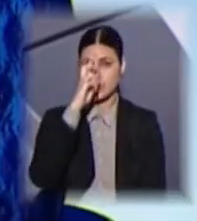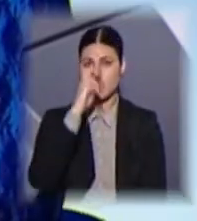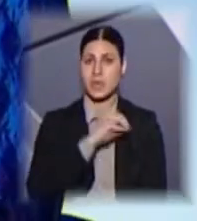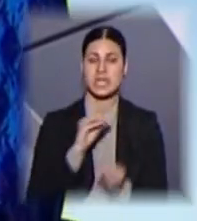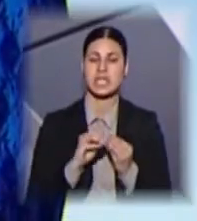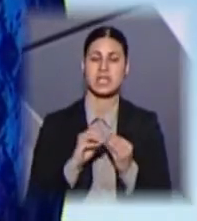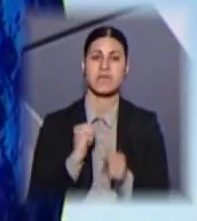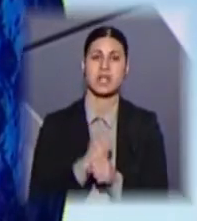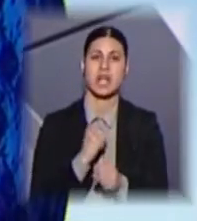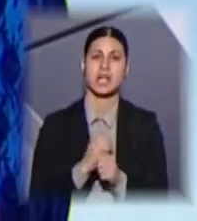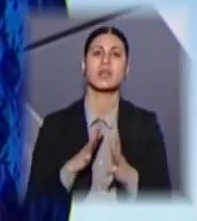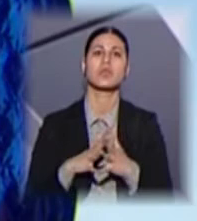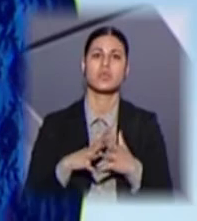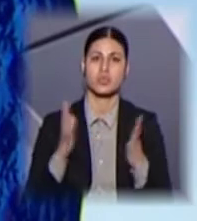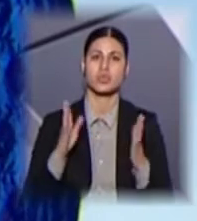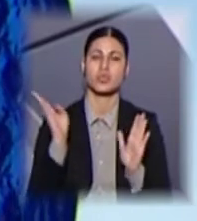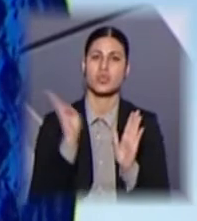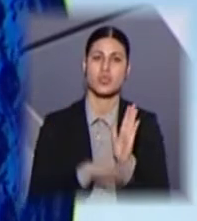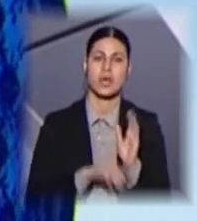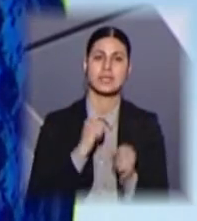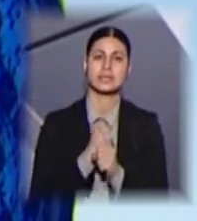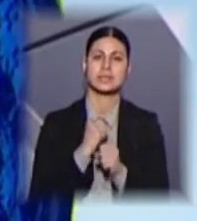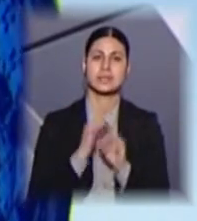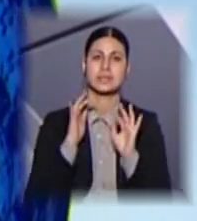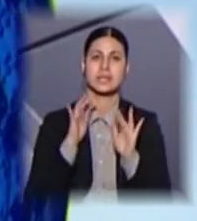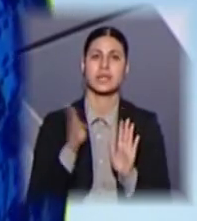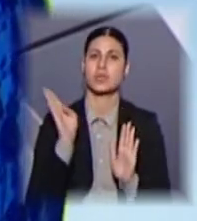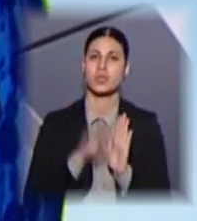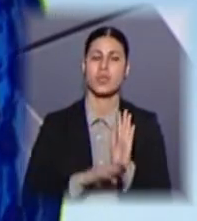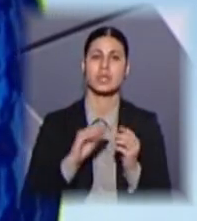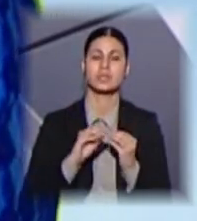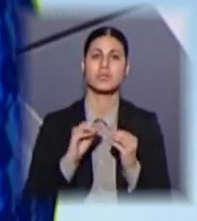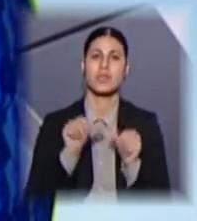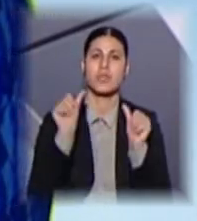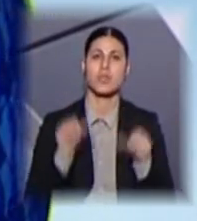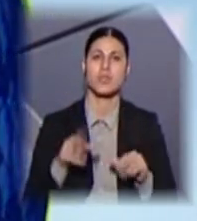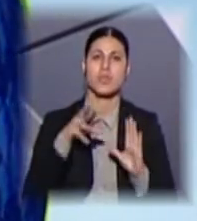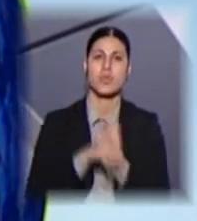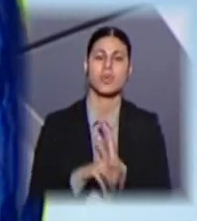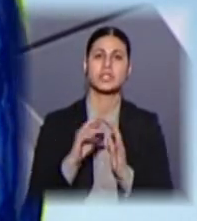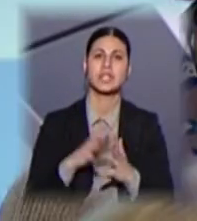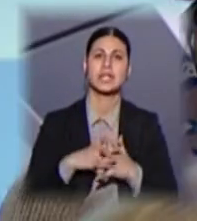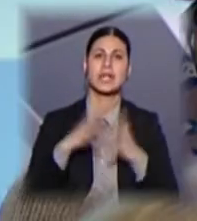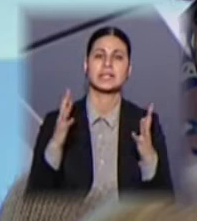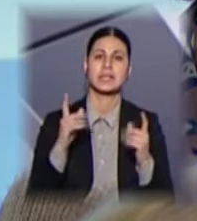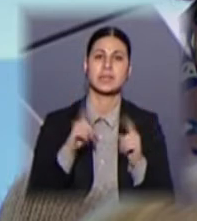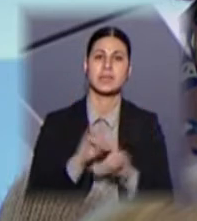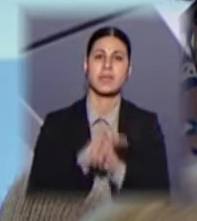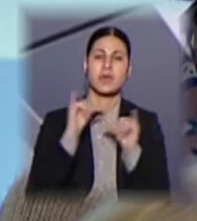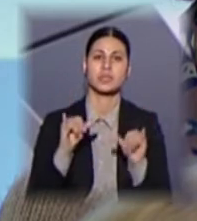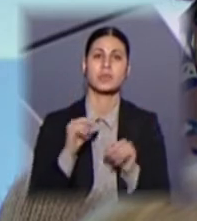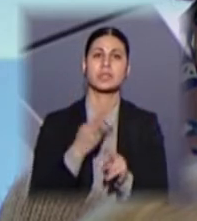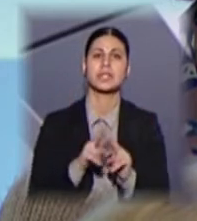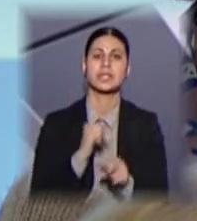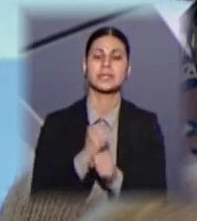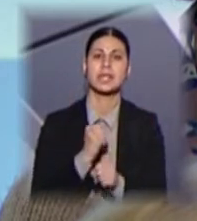გააკეთა, მე ვფიქრობ, გაცილებით უფრო დაუსაბუთებლად და გაცილებით უფრო უარეს ფორმებში და გაცილებით უფრო მასშტაბურად და ეს გააკეთა